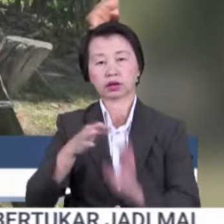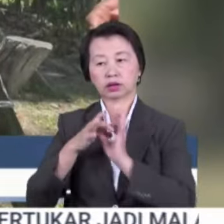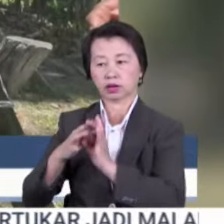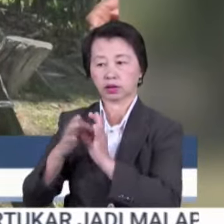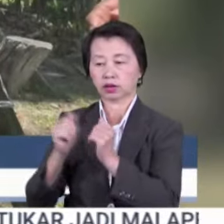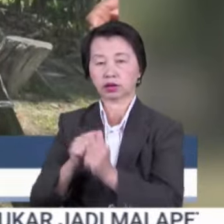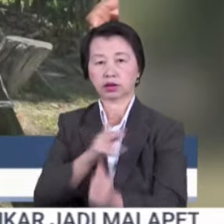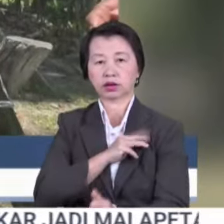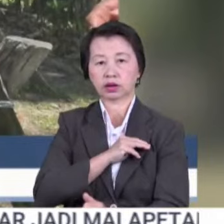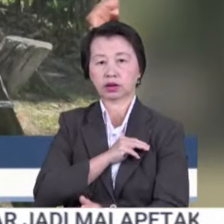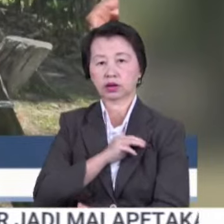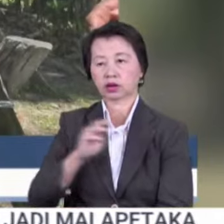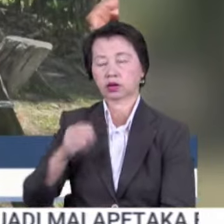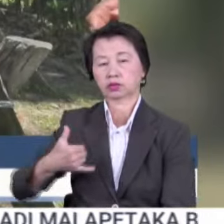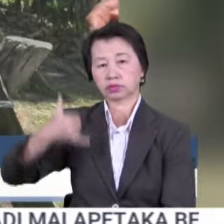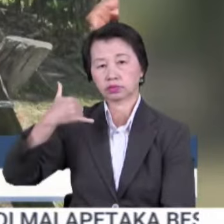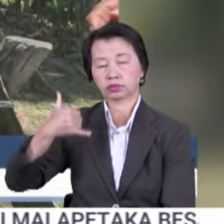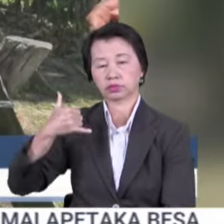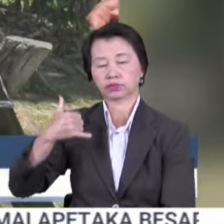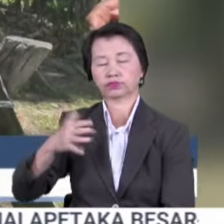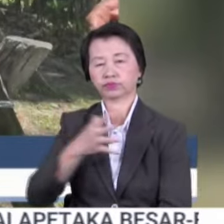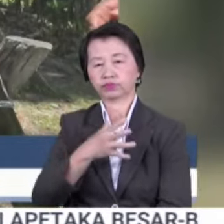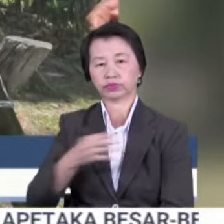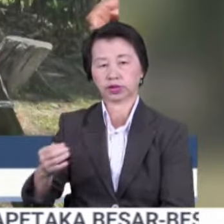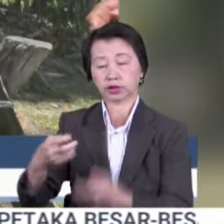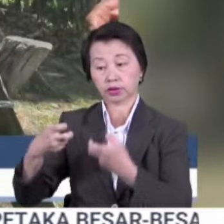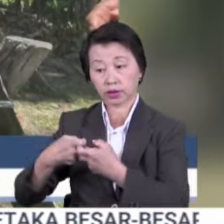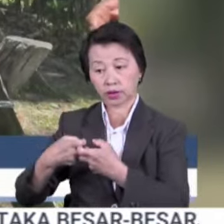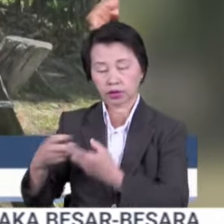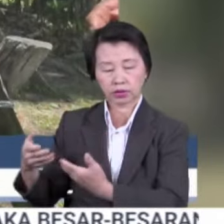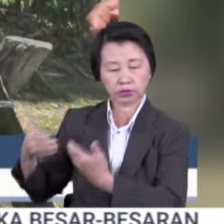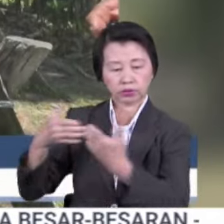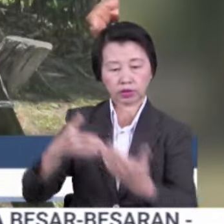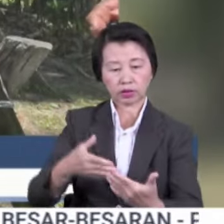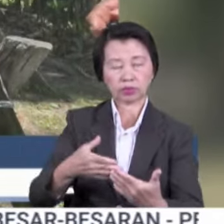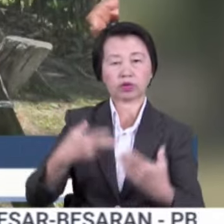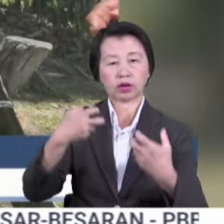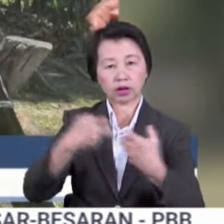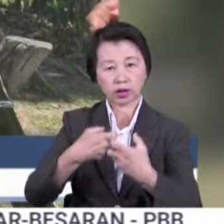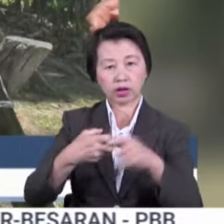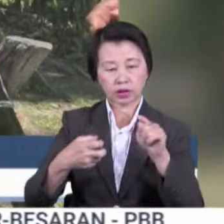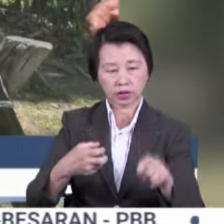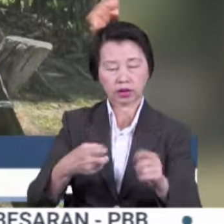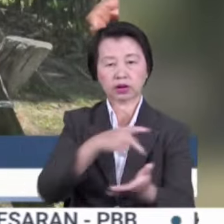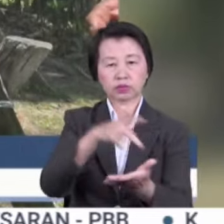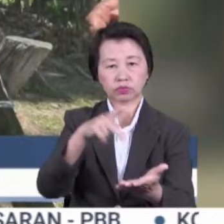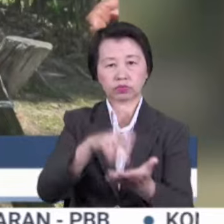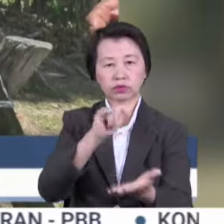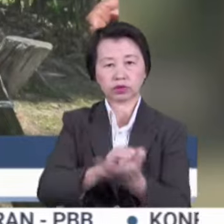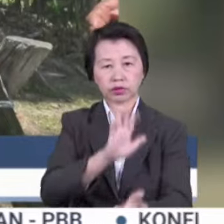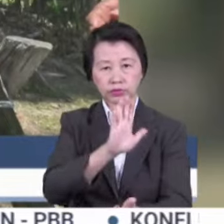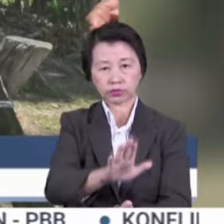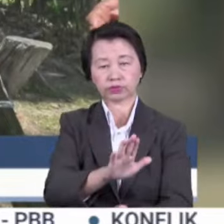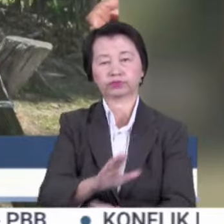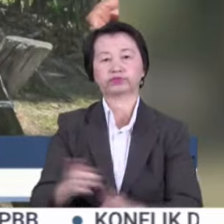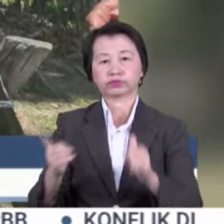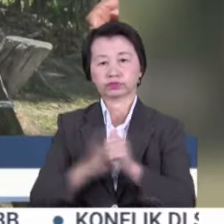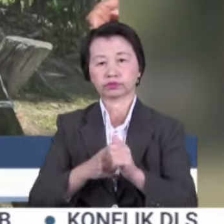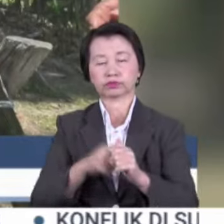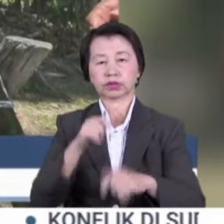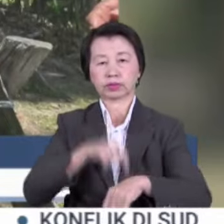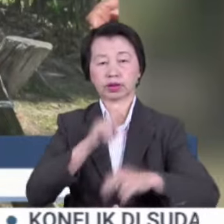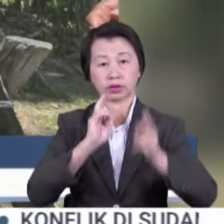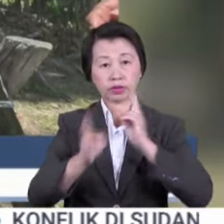Kementerian utility dan Telekomunikasi Serawak bagi menyambung bakalan elektrik ke pusat kebudayaan berkenaan terdahulu ketika